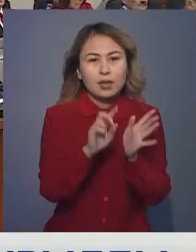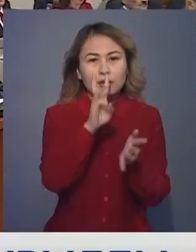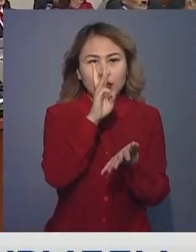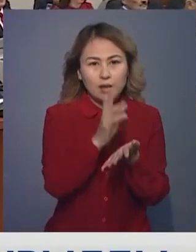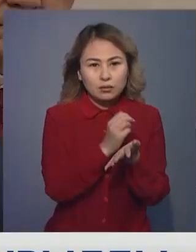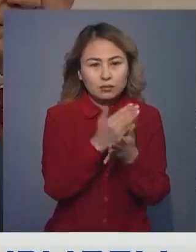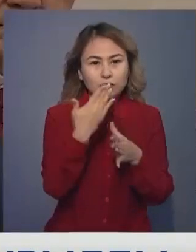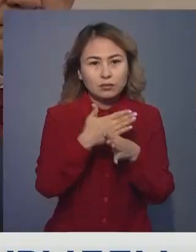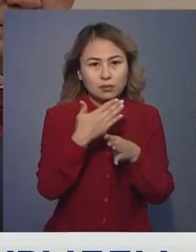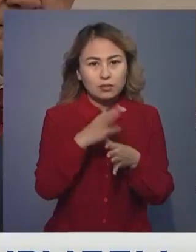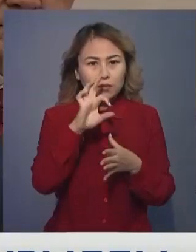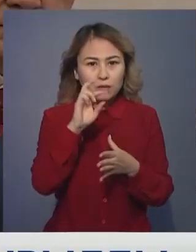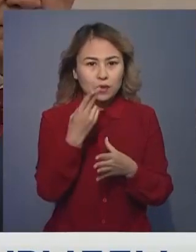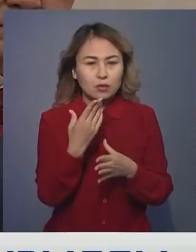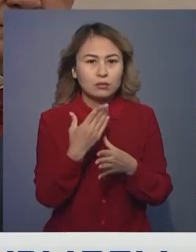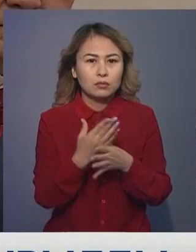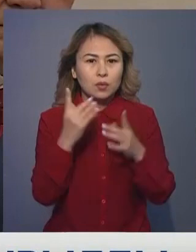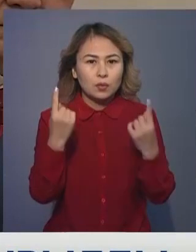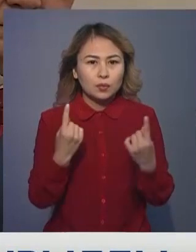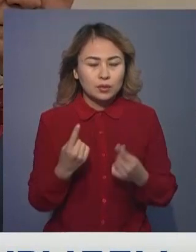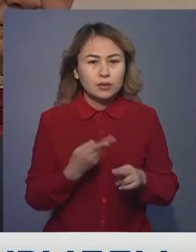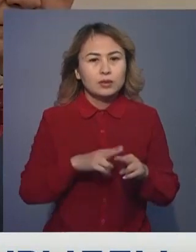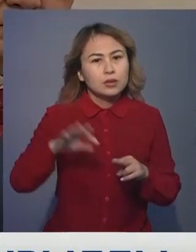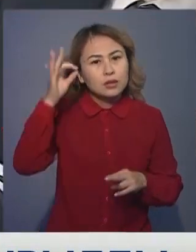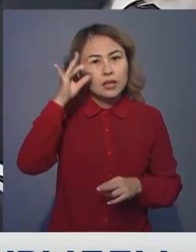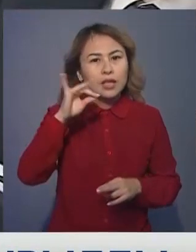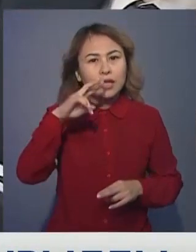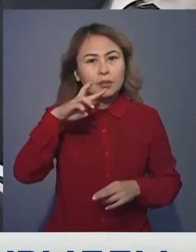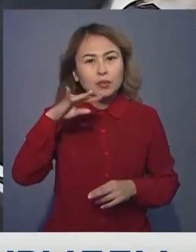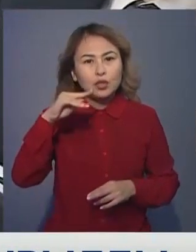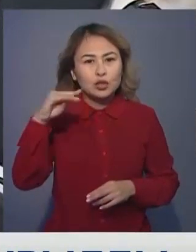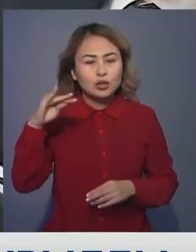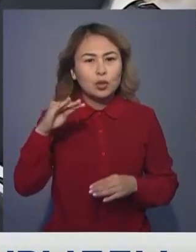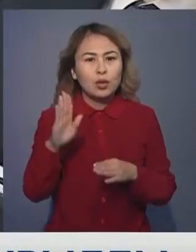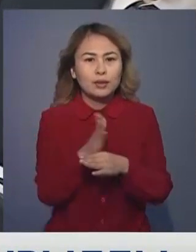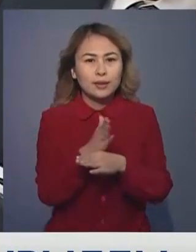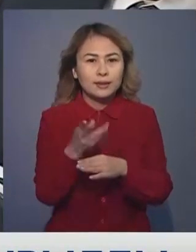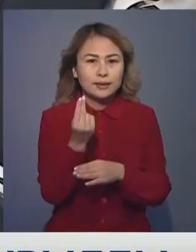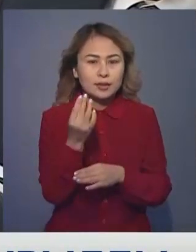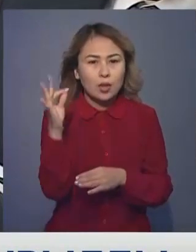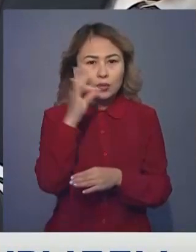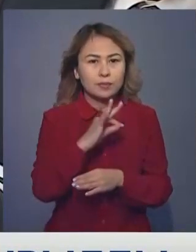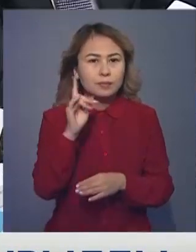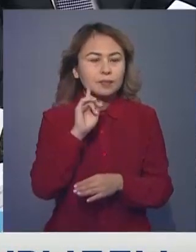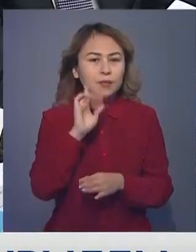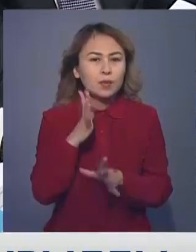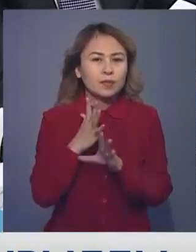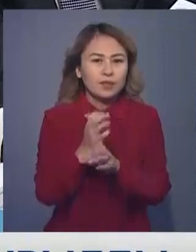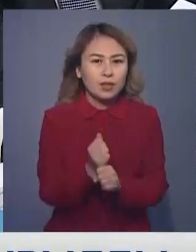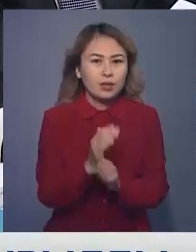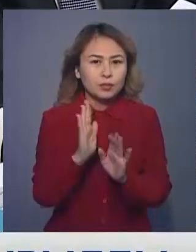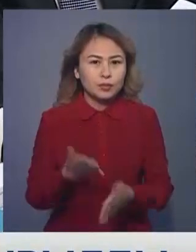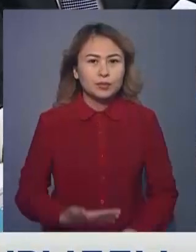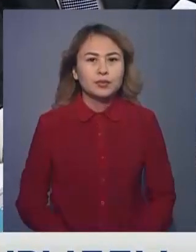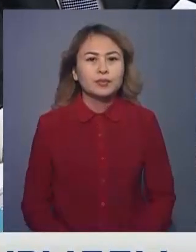және атаулы әлеуметтік көмек алушылардың да кірісі артады. Есесіне имиджідік шараларға бөлінетін қаражат біршама есе қысқарады.